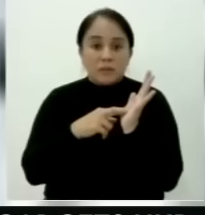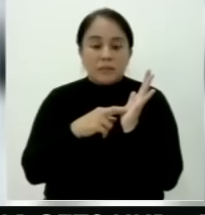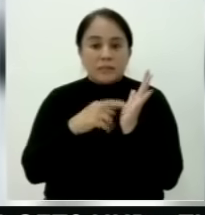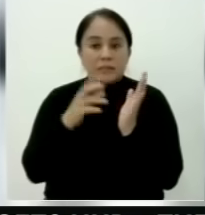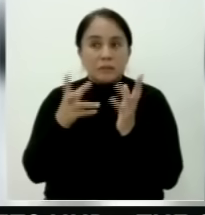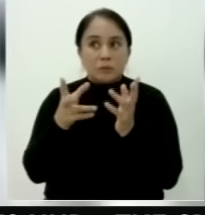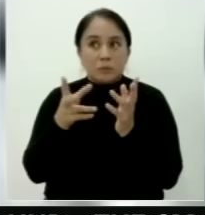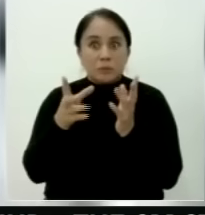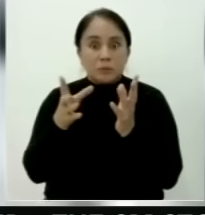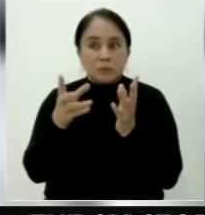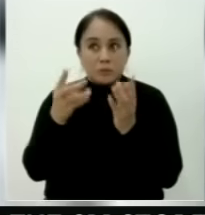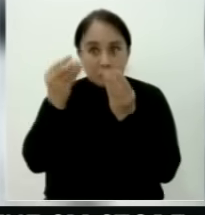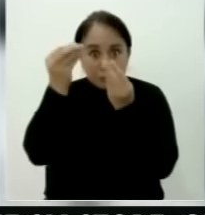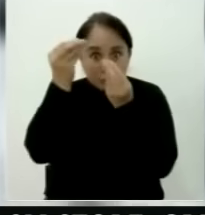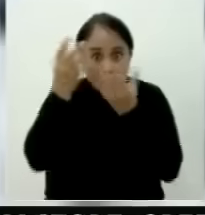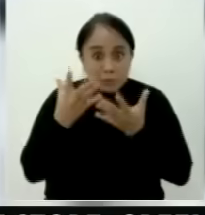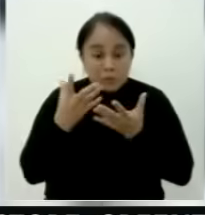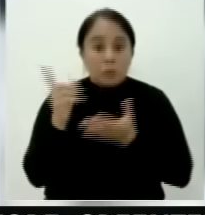may